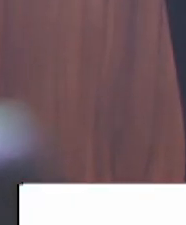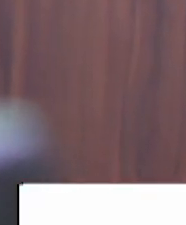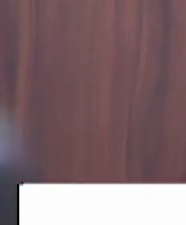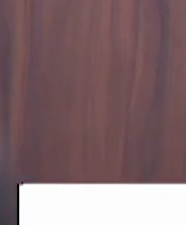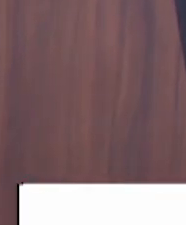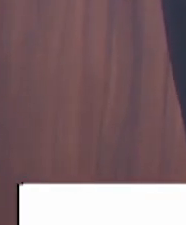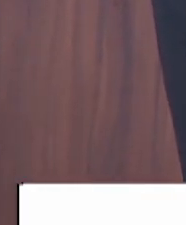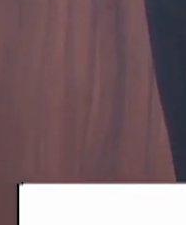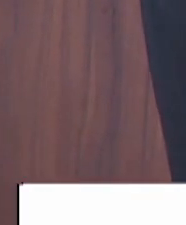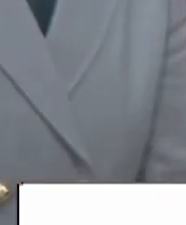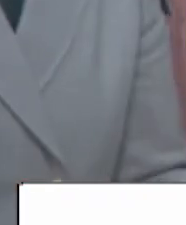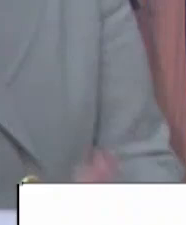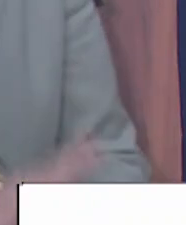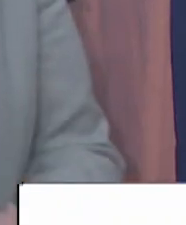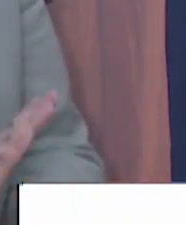دوره